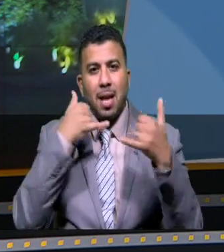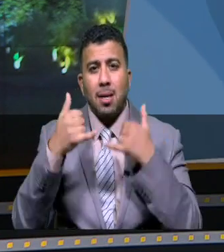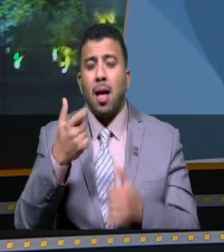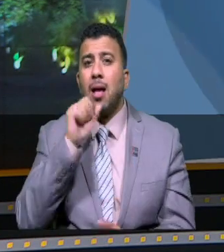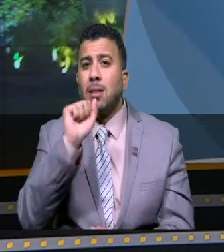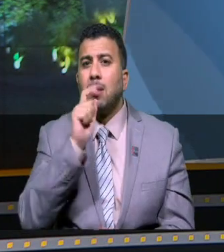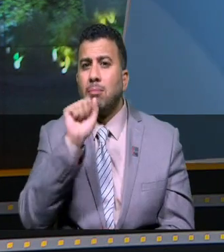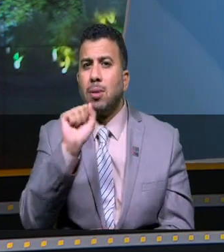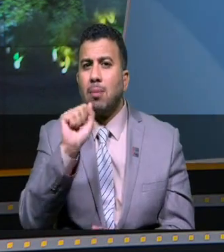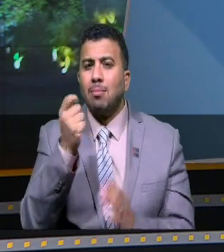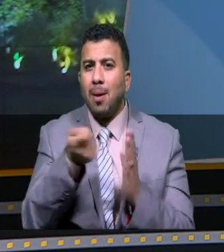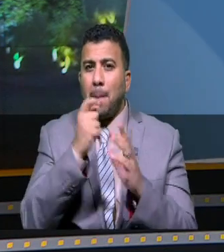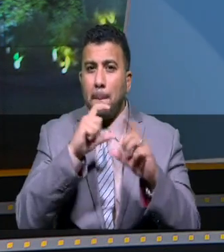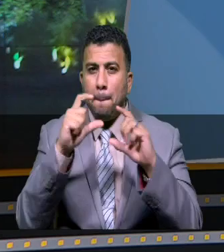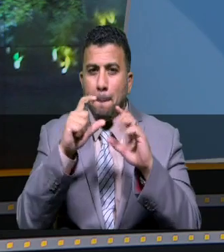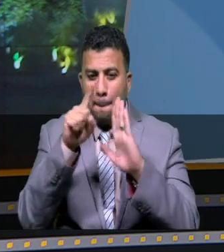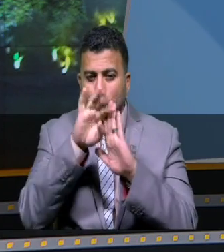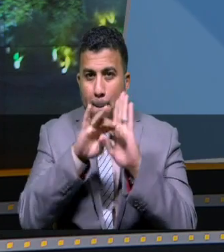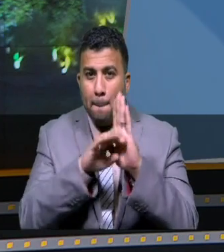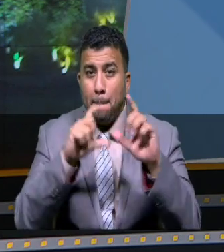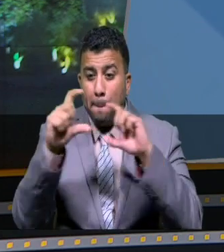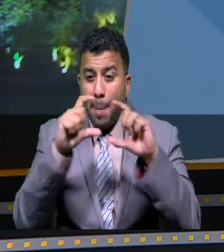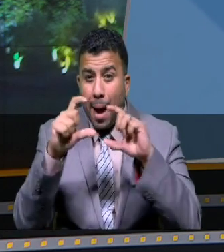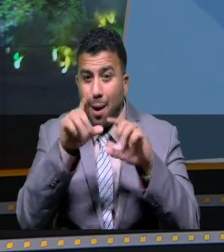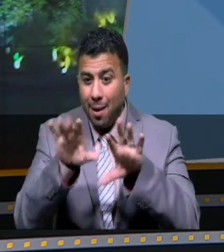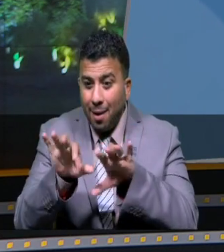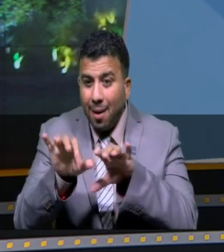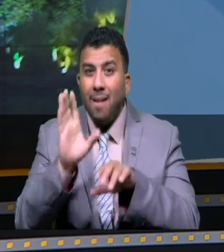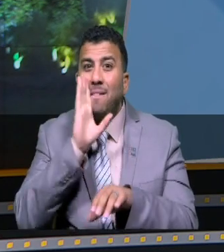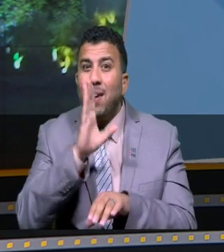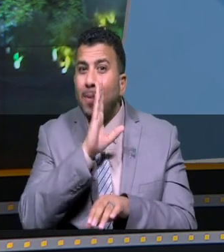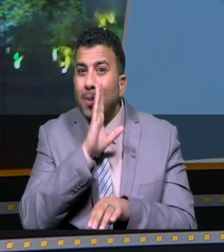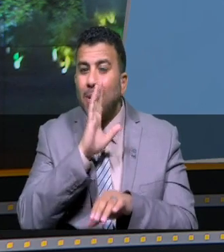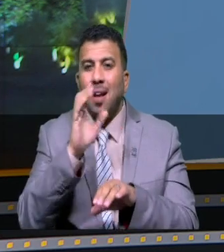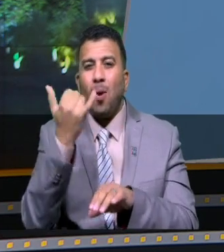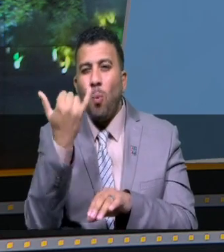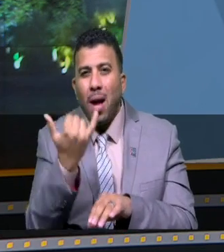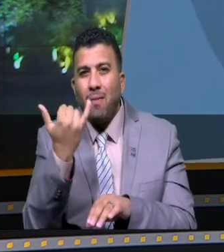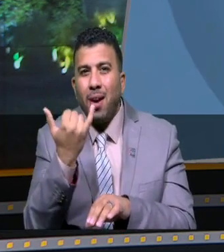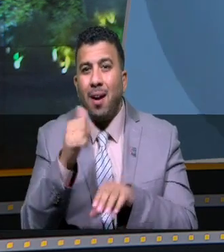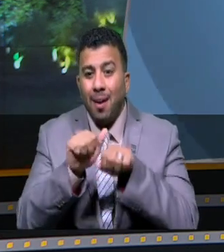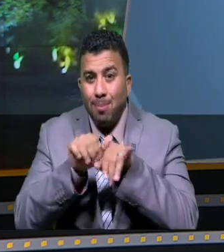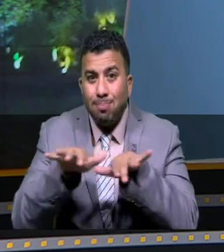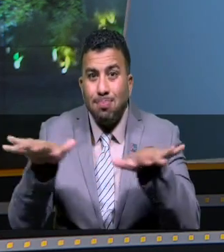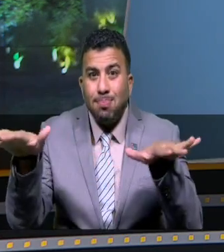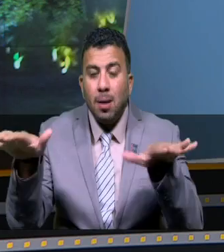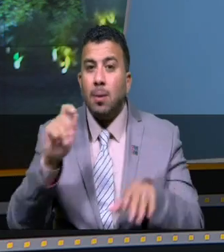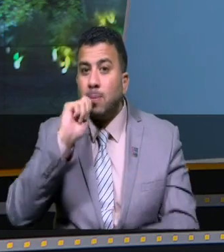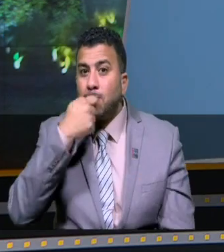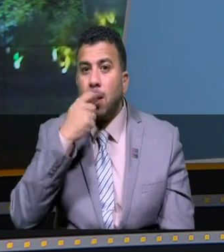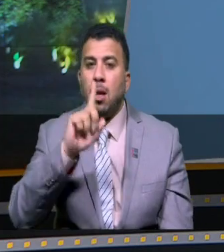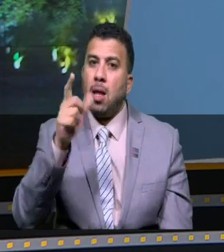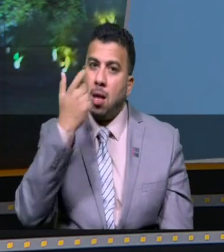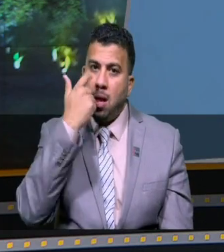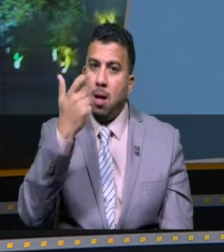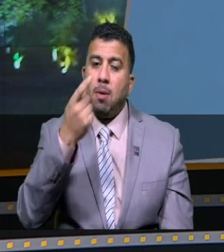الاتصالات. احذر من كتابة بياناتك البنكية أو الخاصة عند استخدامك لشبكات الواي فاي المتاحة بدون كلمة السر حتى